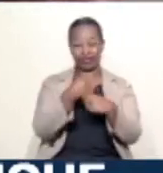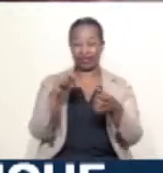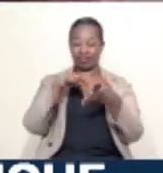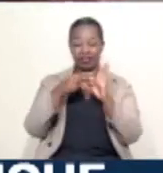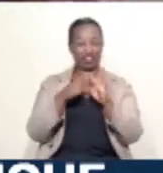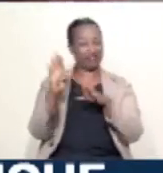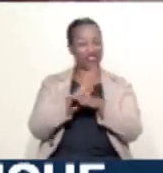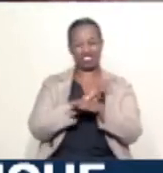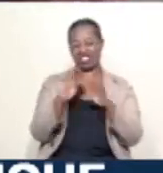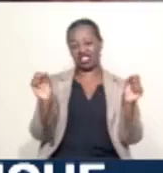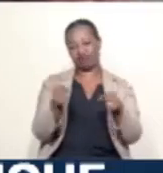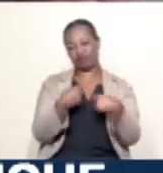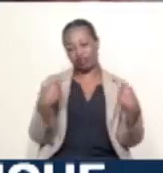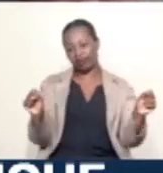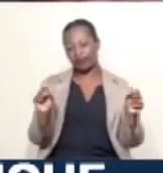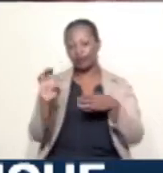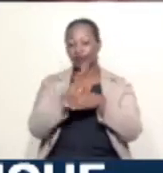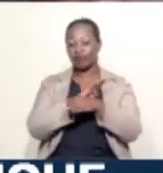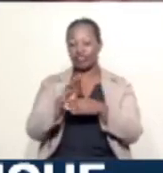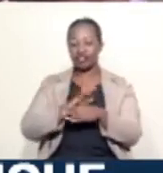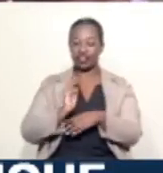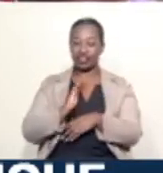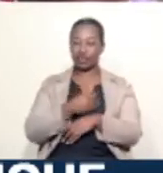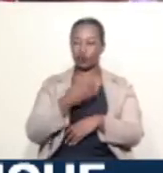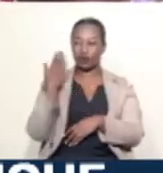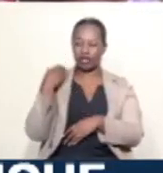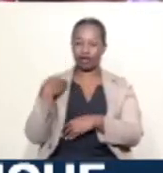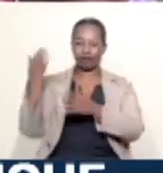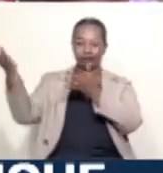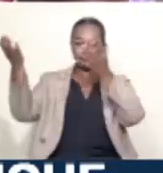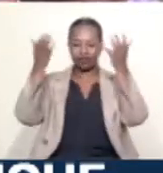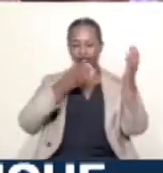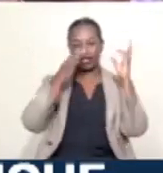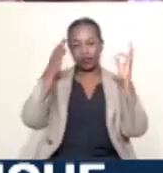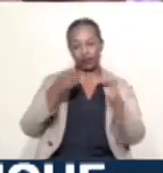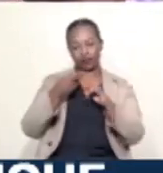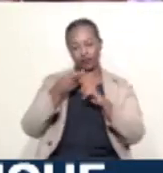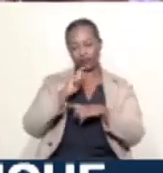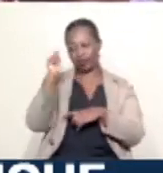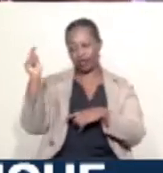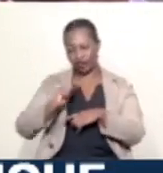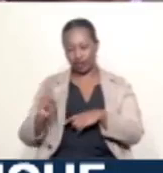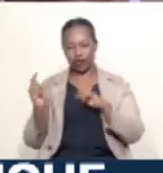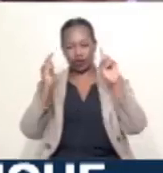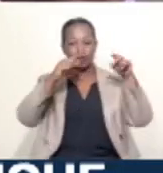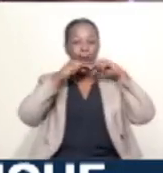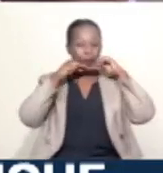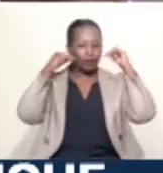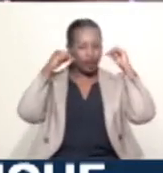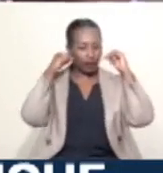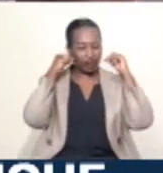nta bucuruzi buhari ubucuruzi bwacu bwa rwo kwambutsa imari twizana hano muri Mozambique dukoresha inzira